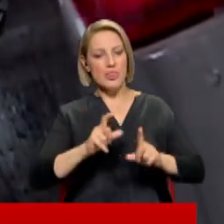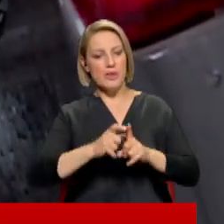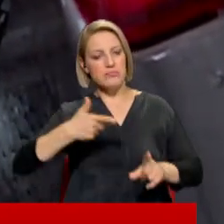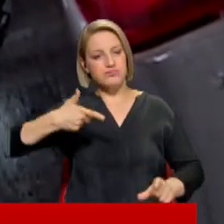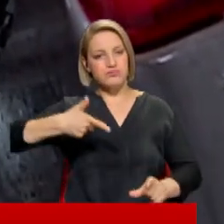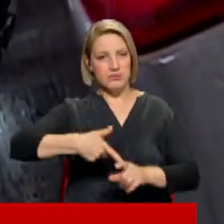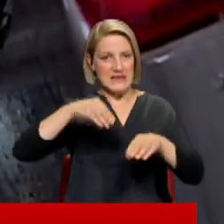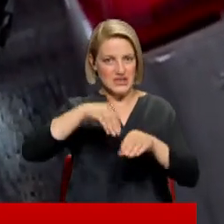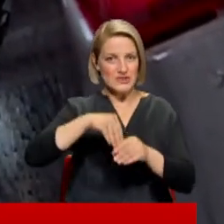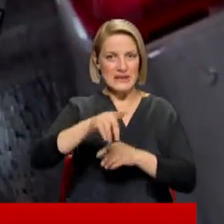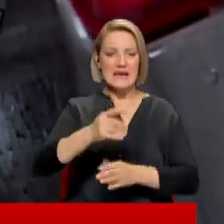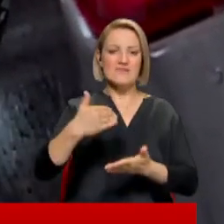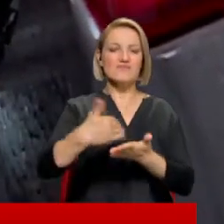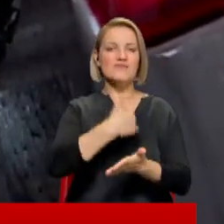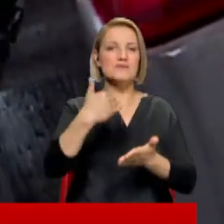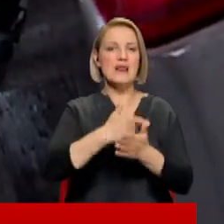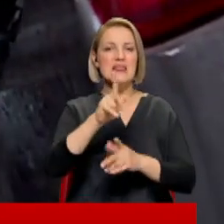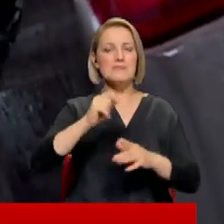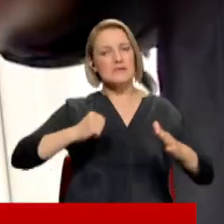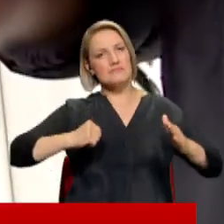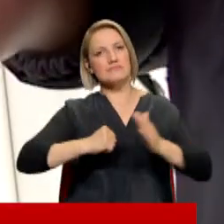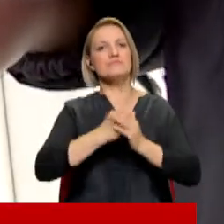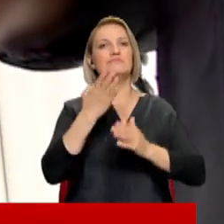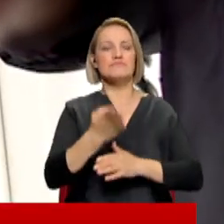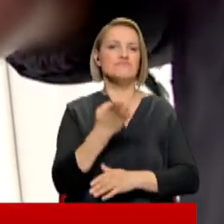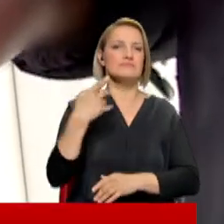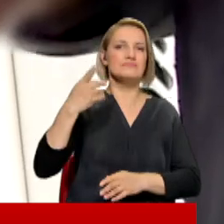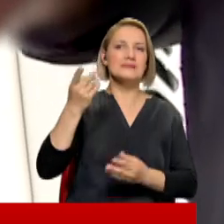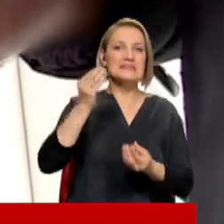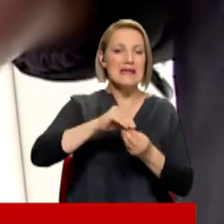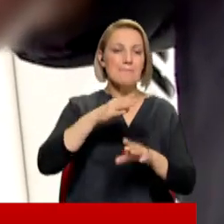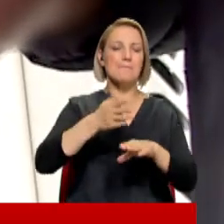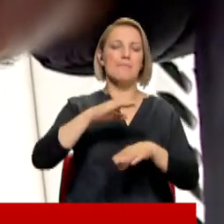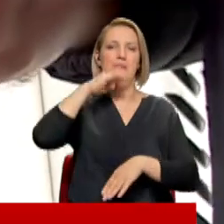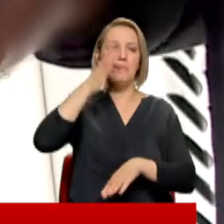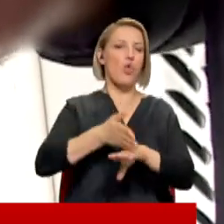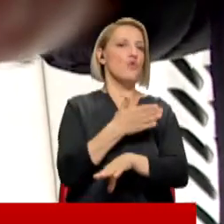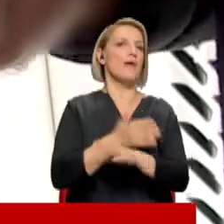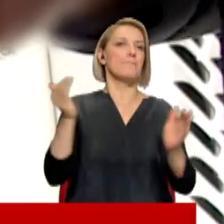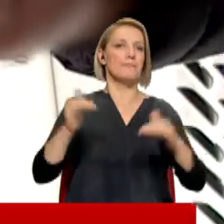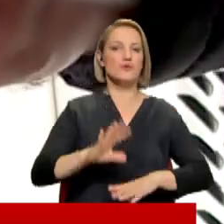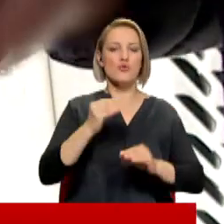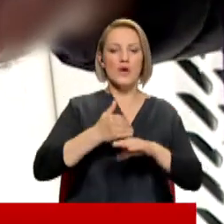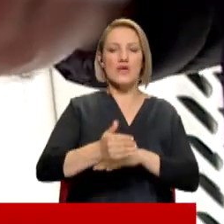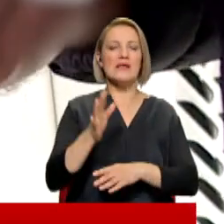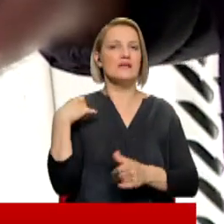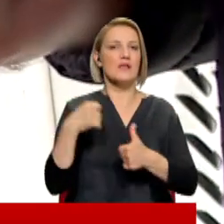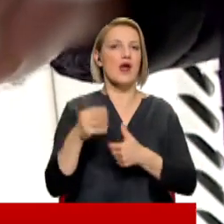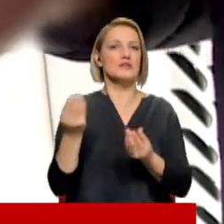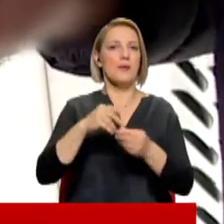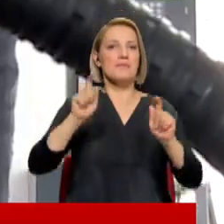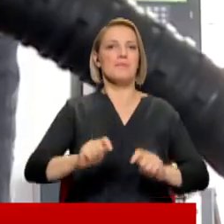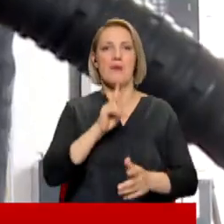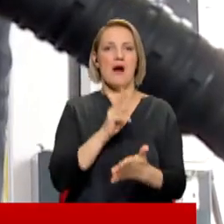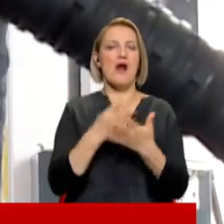deposunu doldurabilmek için kredi kartlarının limitlerini zorluyor. Aslında zam bayramdan önce de gelmişti. Çok geçmeden yine zam yapılmasına